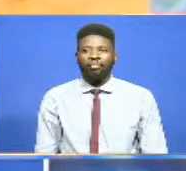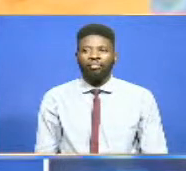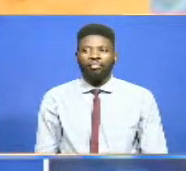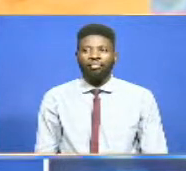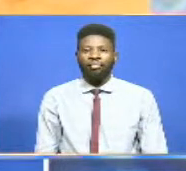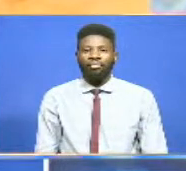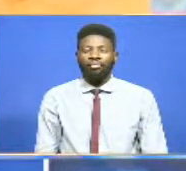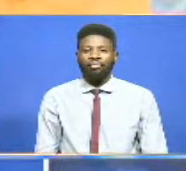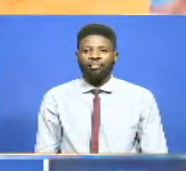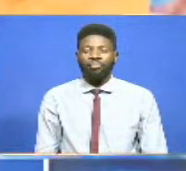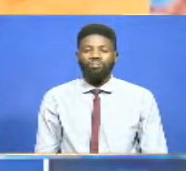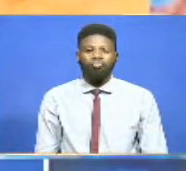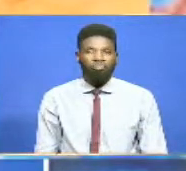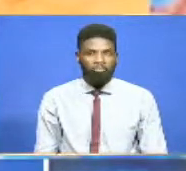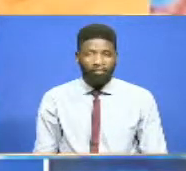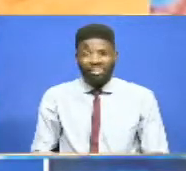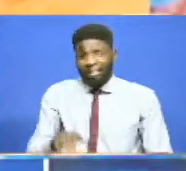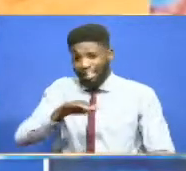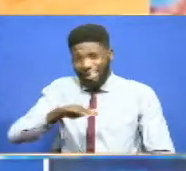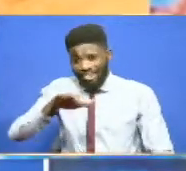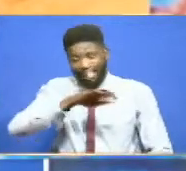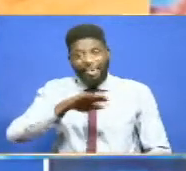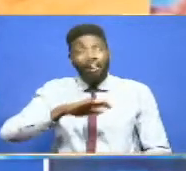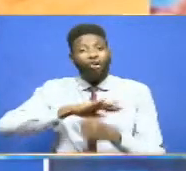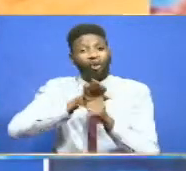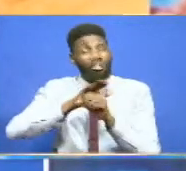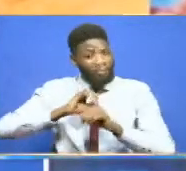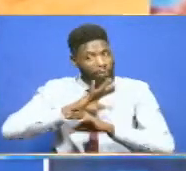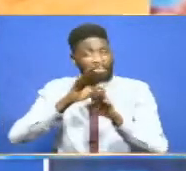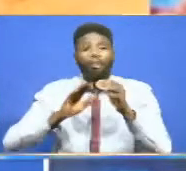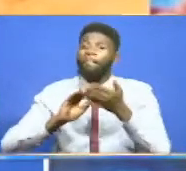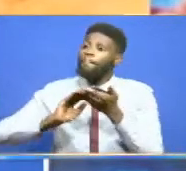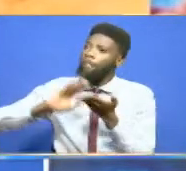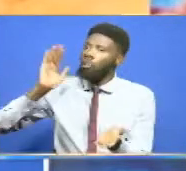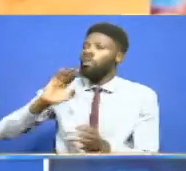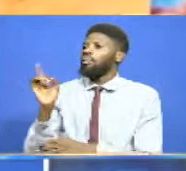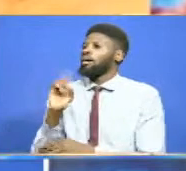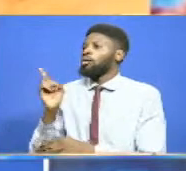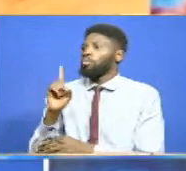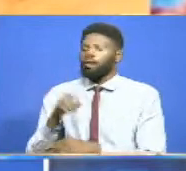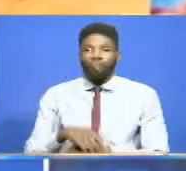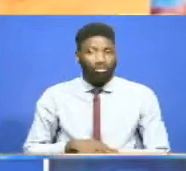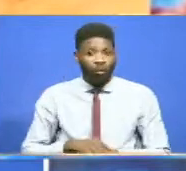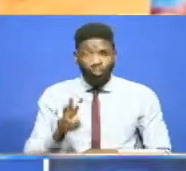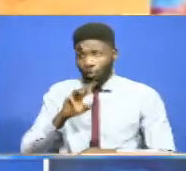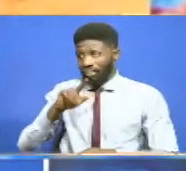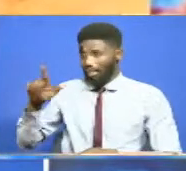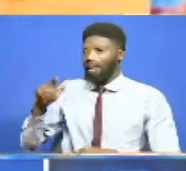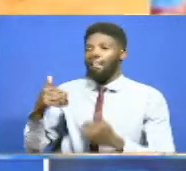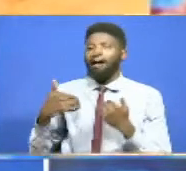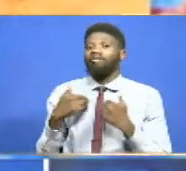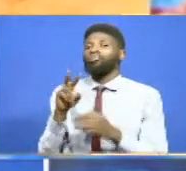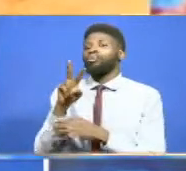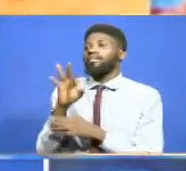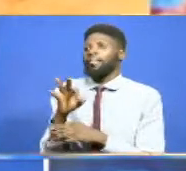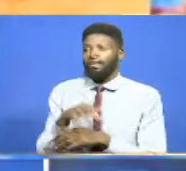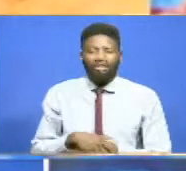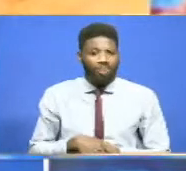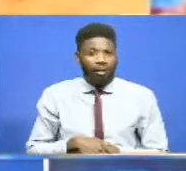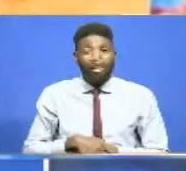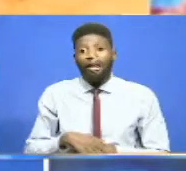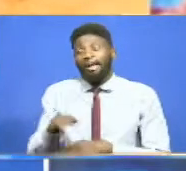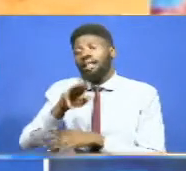visa 12. Maeneo yaliyoathirika zaidi ni Nairobi, huku eneo la Westlands ikiwa na visa 23, Makadara